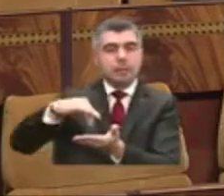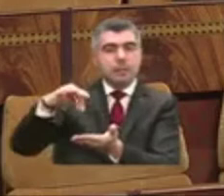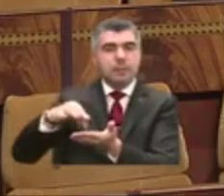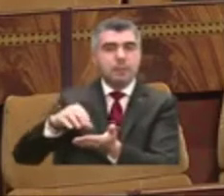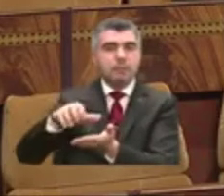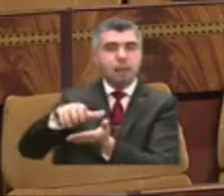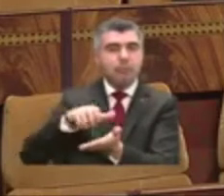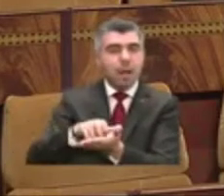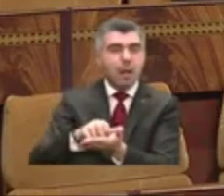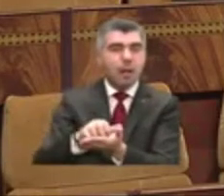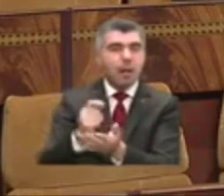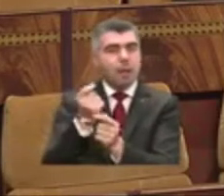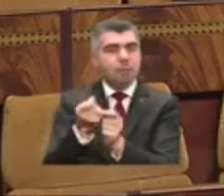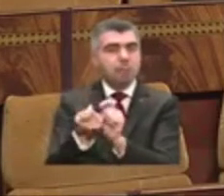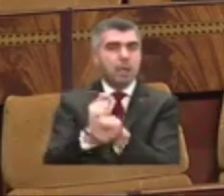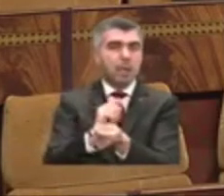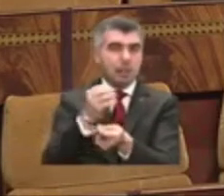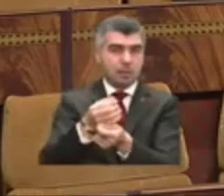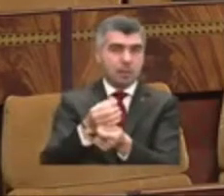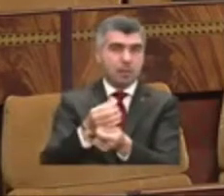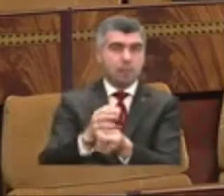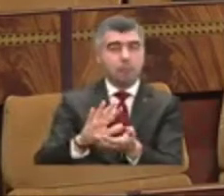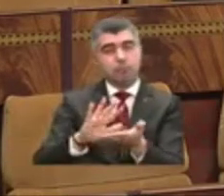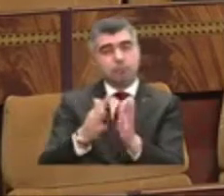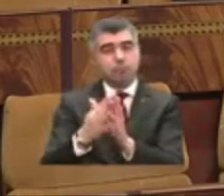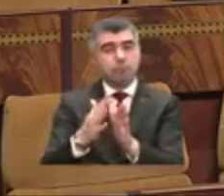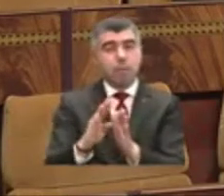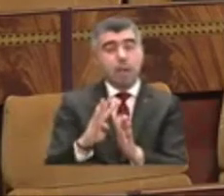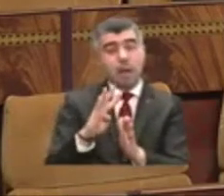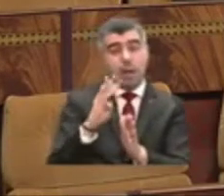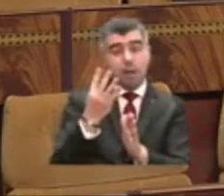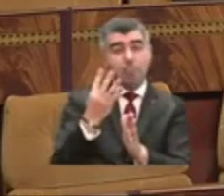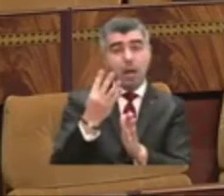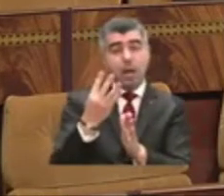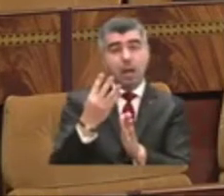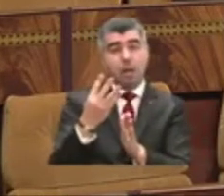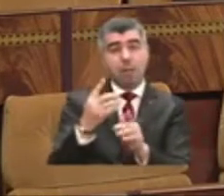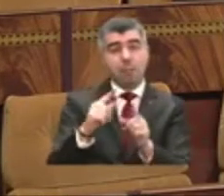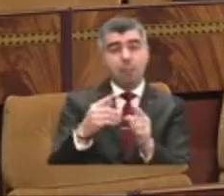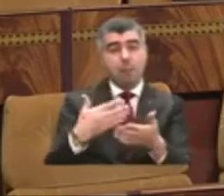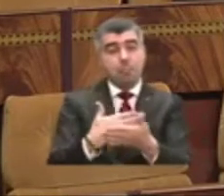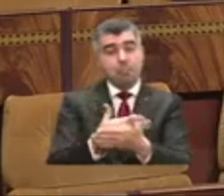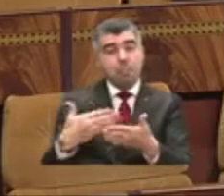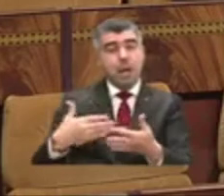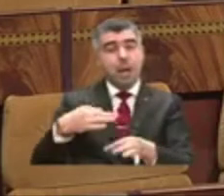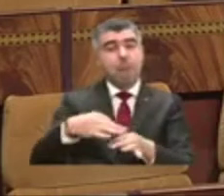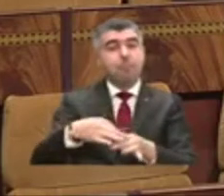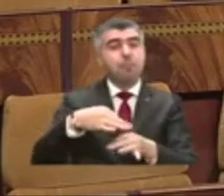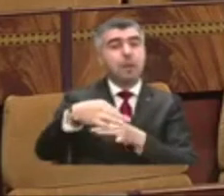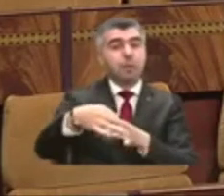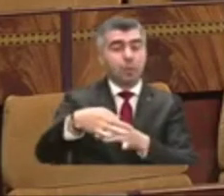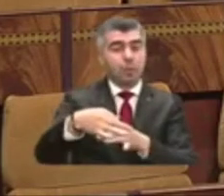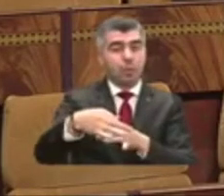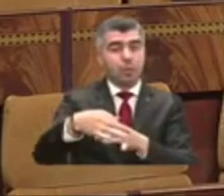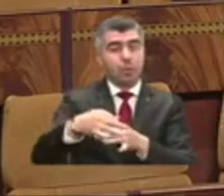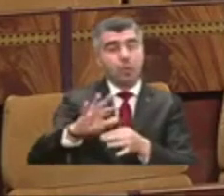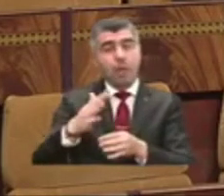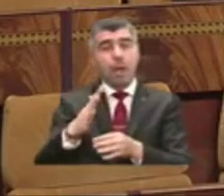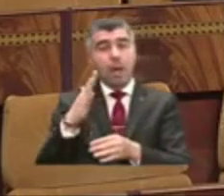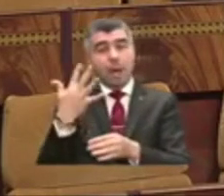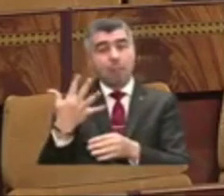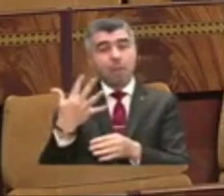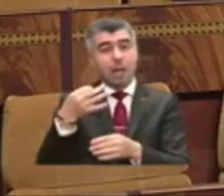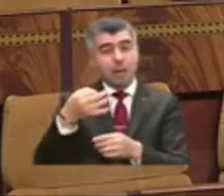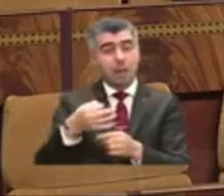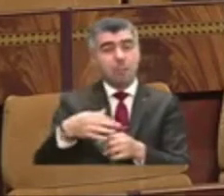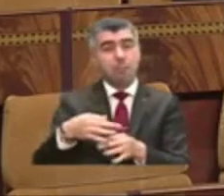المائية السنوية عندها 4 مليار متر مكعب، حنا كنستهلكوا 5 المليار، يعني كاين واحد العجز ديال مليار